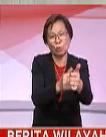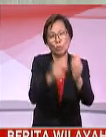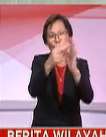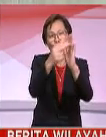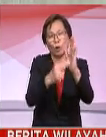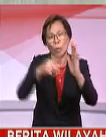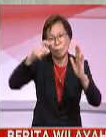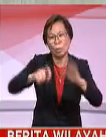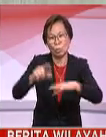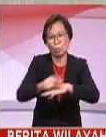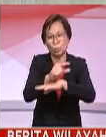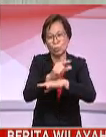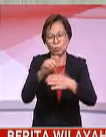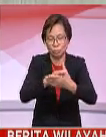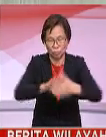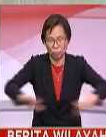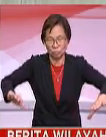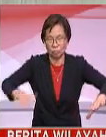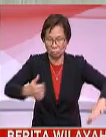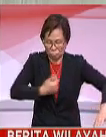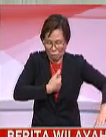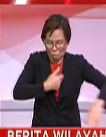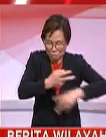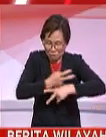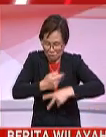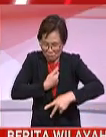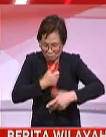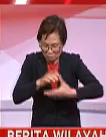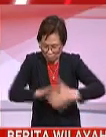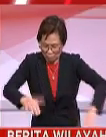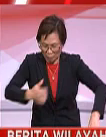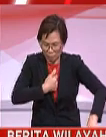mewajibkan mereka menggunakan keselamatan kendiri.